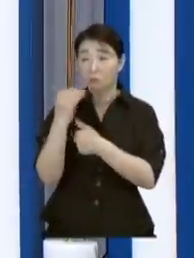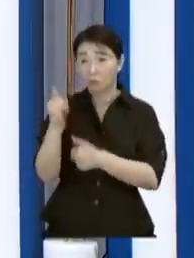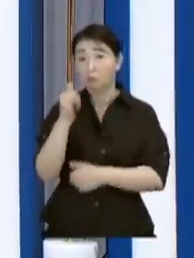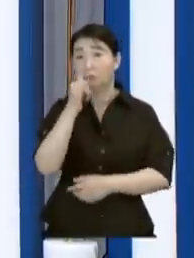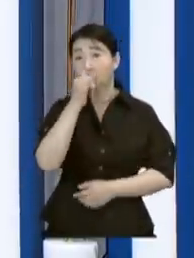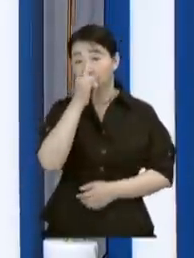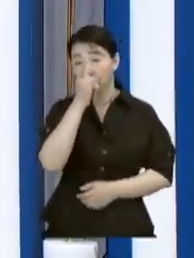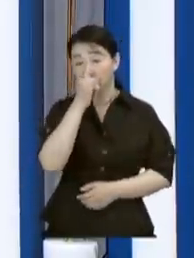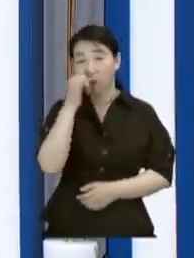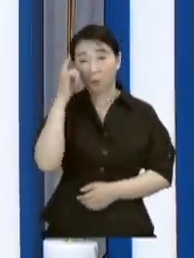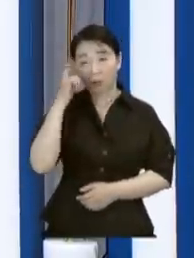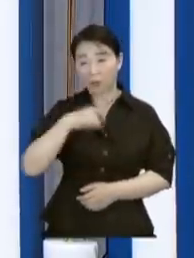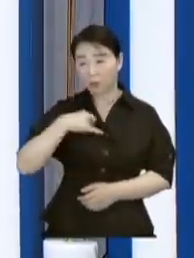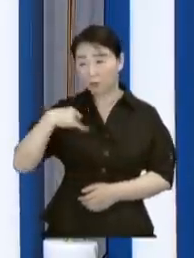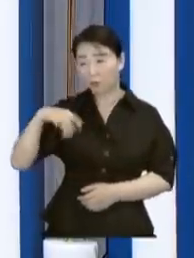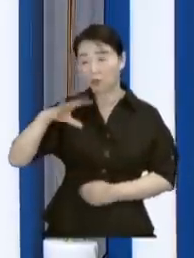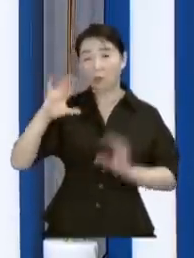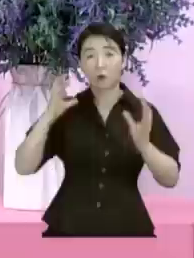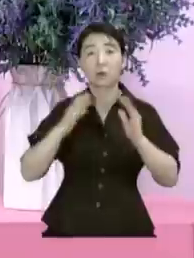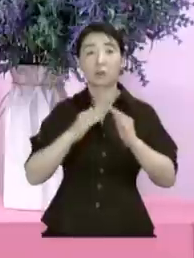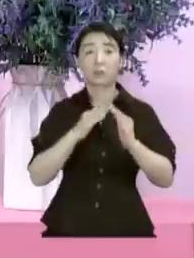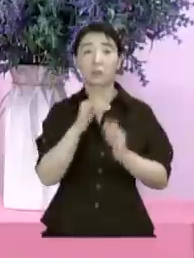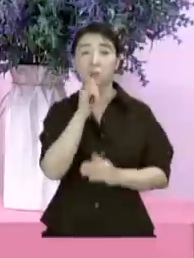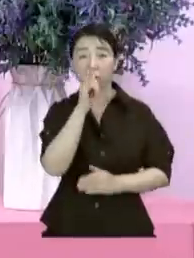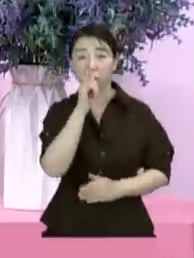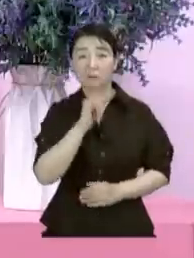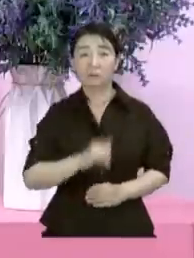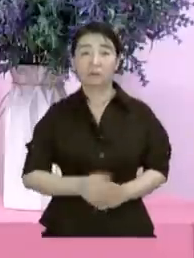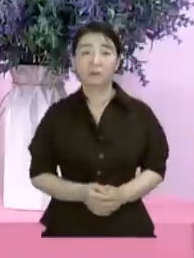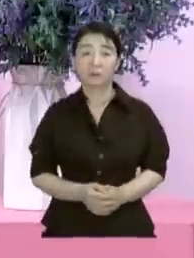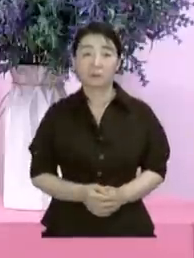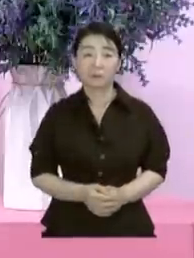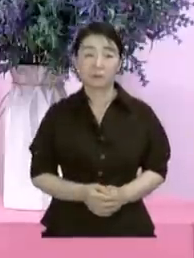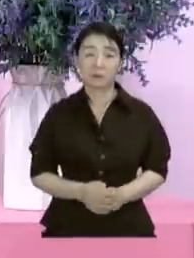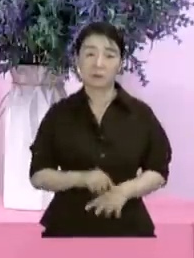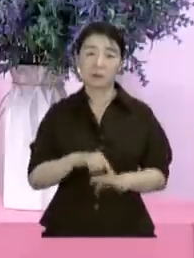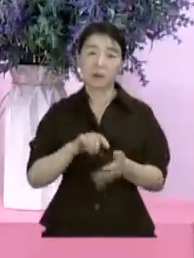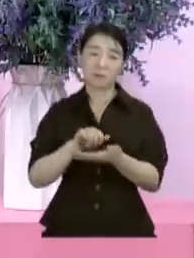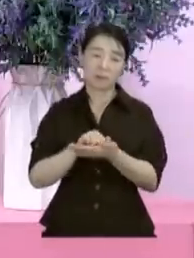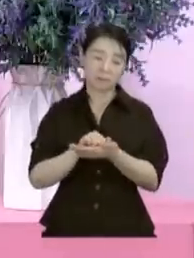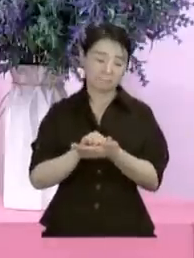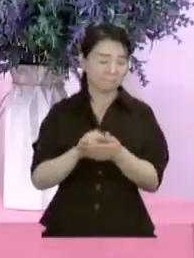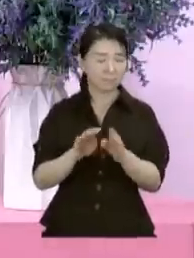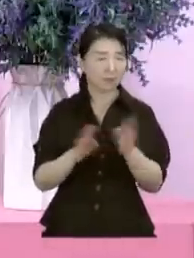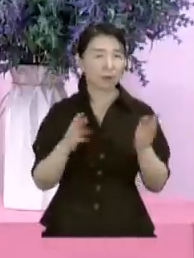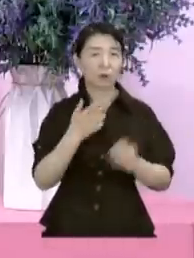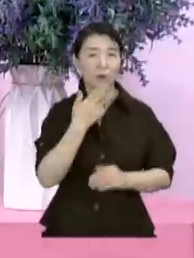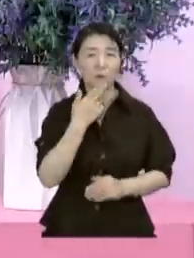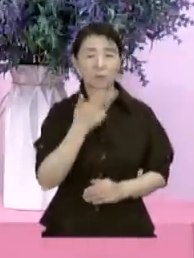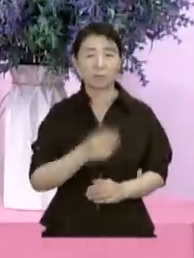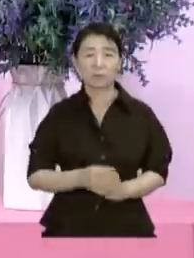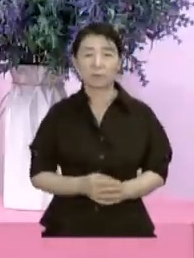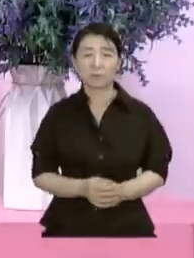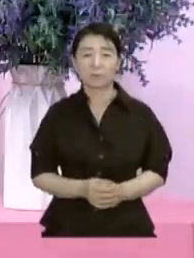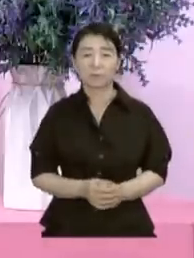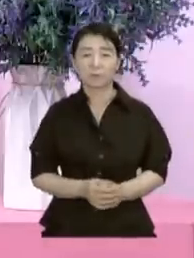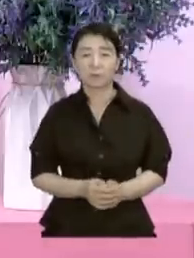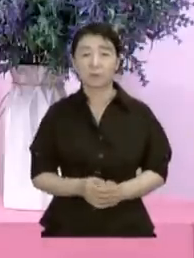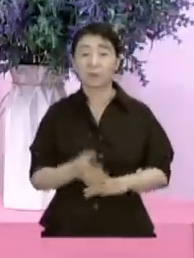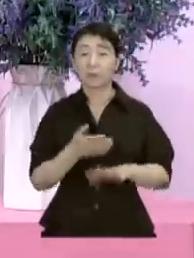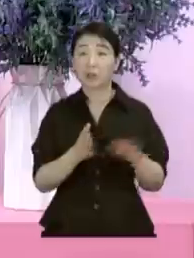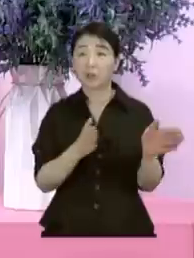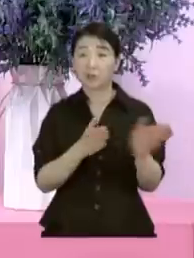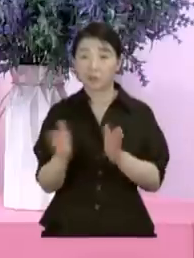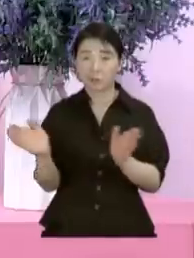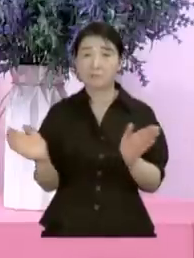콜링도 중국에서 중국에 있는 어린이집 뭐 이렇게 있었어요. 근데 그걸 마음에 그렇게 많이 열리지가 않더라고요. 그래서 그러면